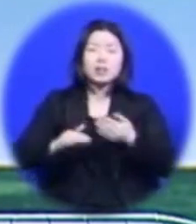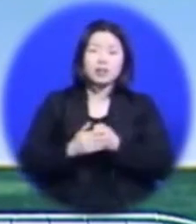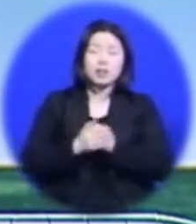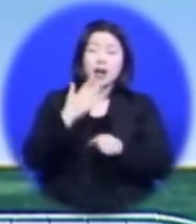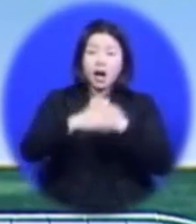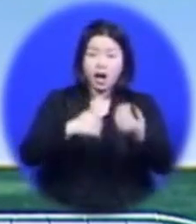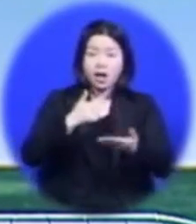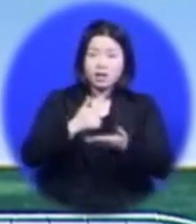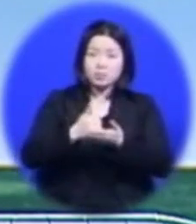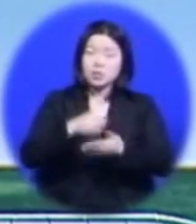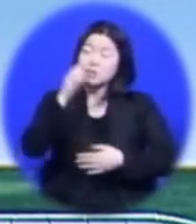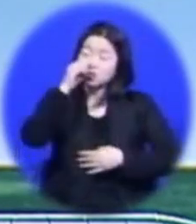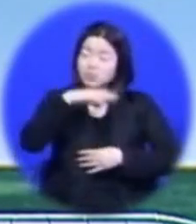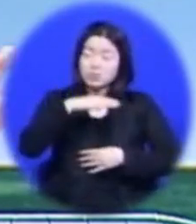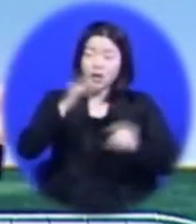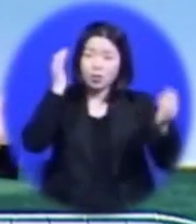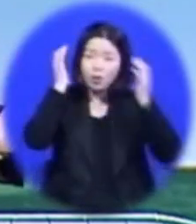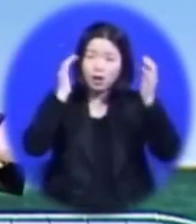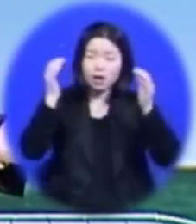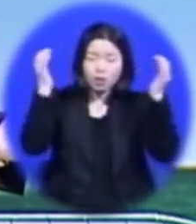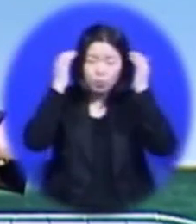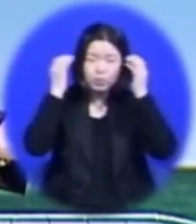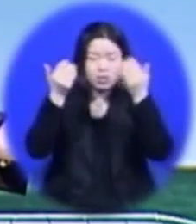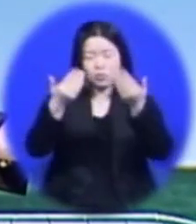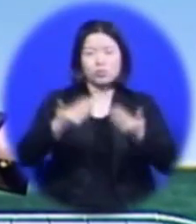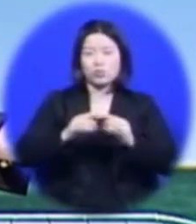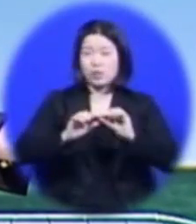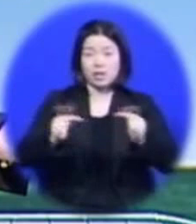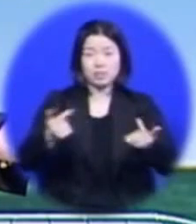하나님이 우리에게 괜히 환난과 고생을 주시는 게 아닙니다.